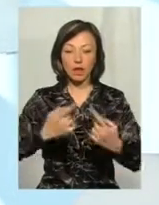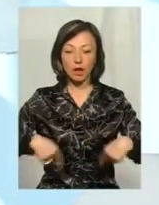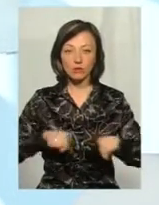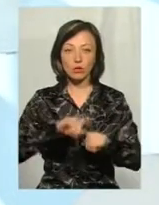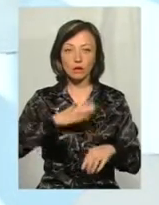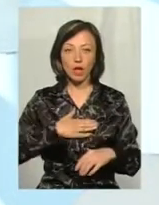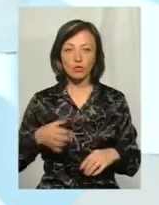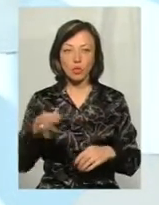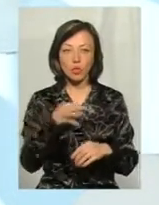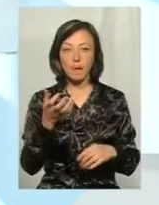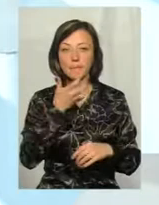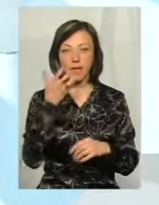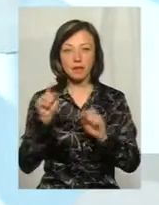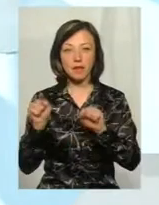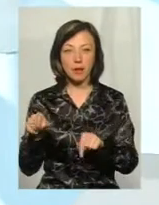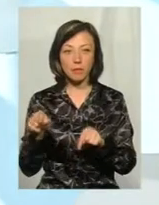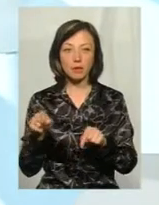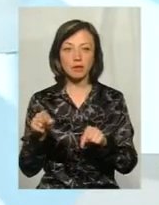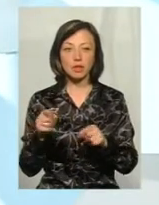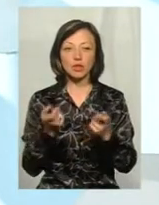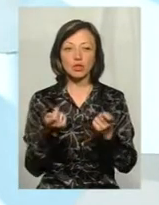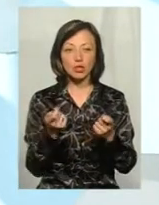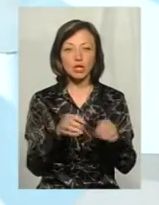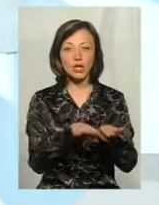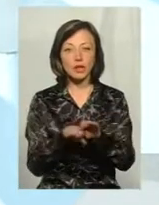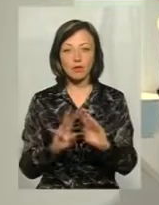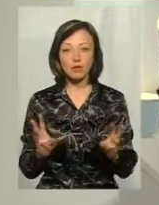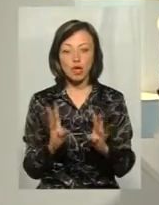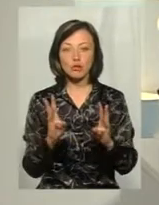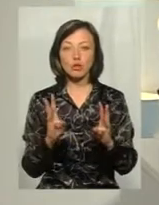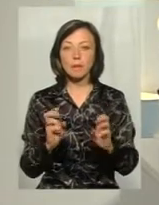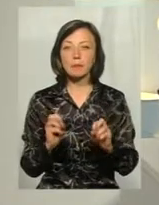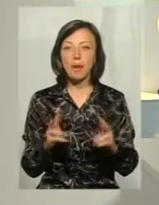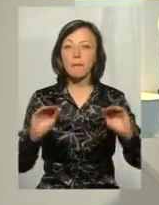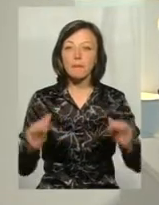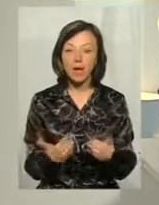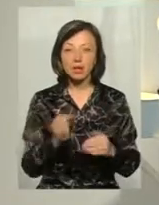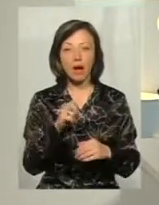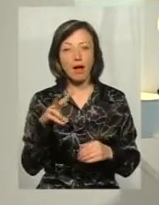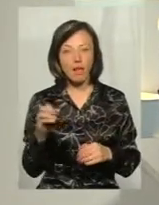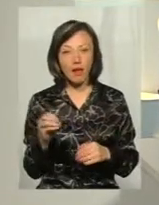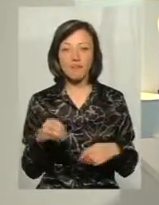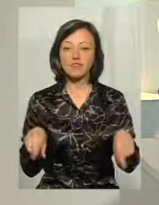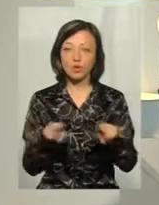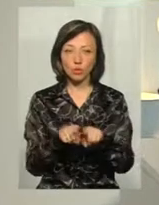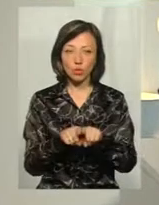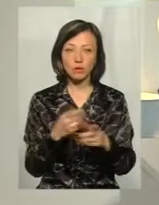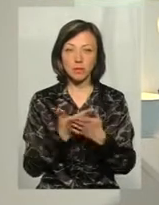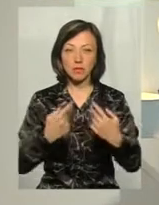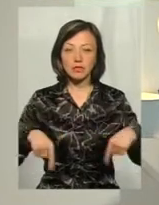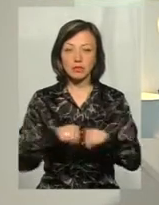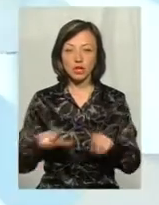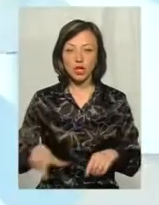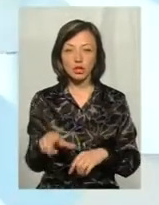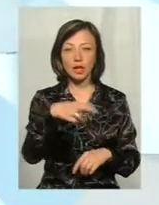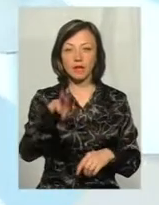області, південну, там, значить, трошки рівень пожежної небезпеки менший. От. Але, не дивлячись на те, от, скажімо, зона Дністра, я